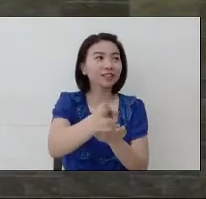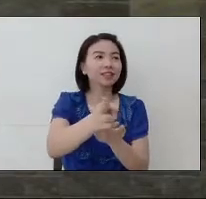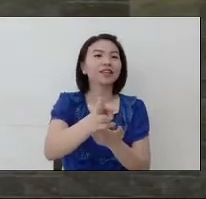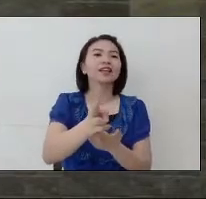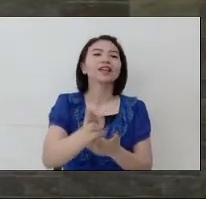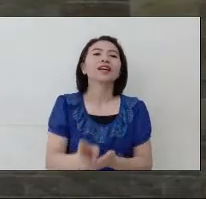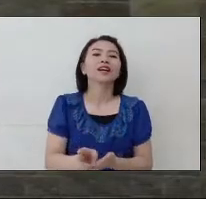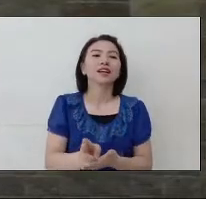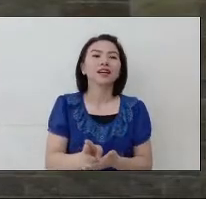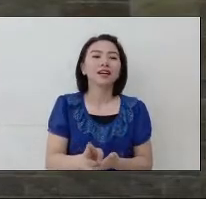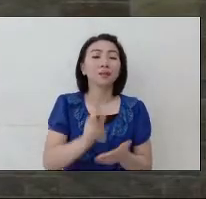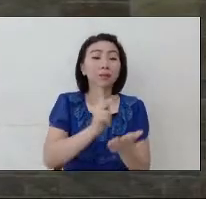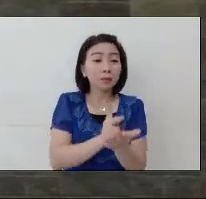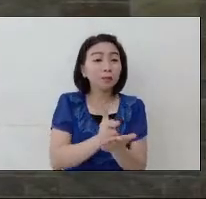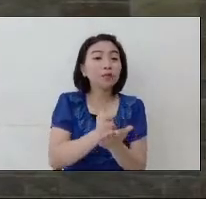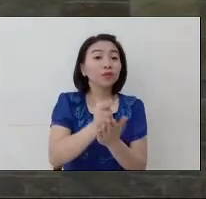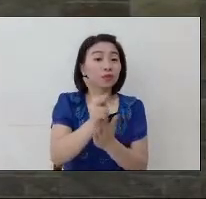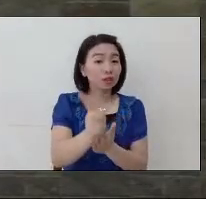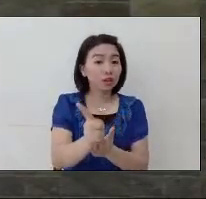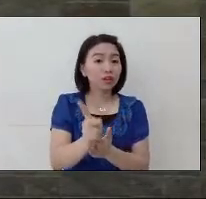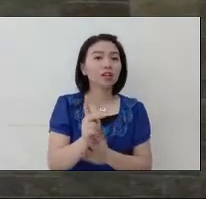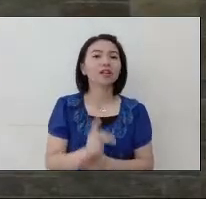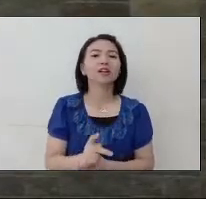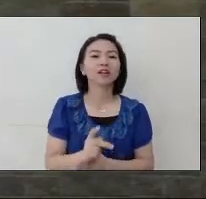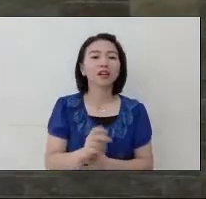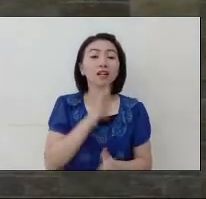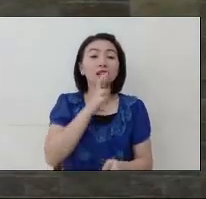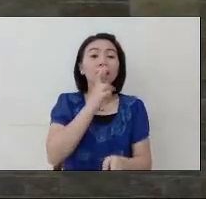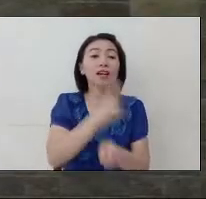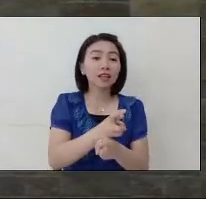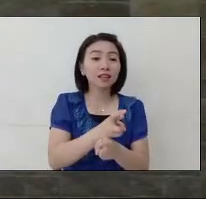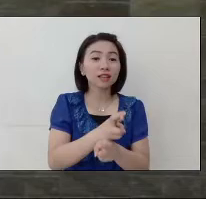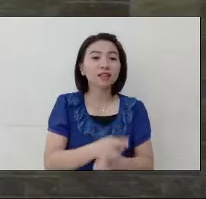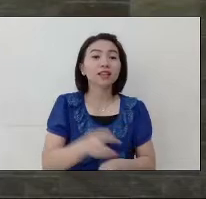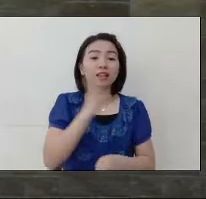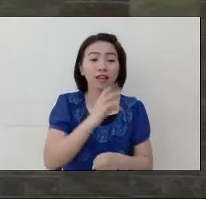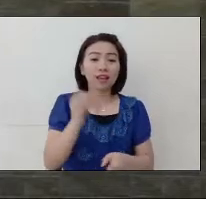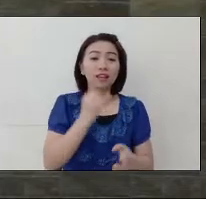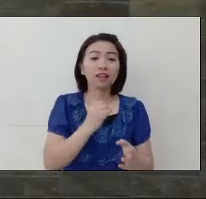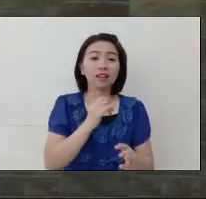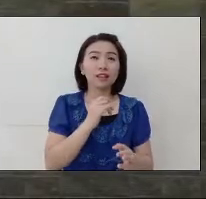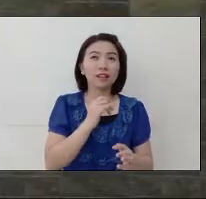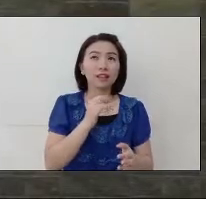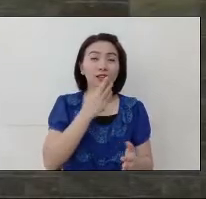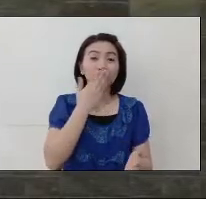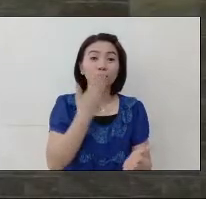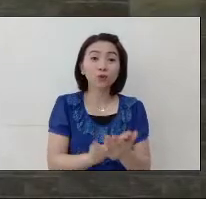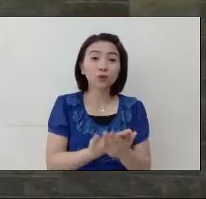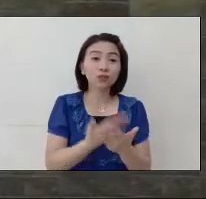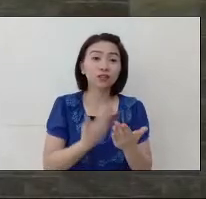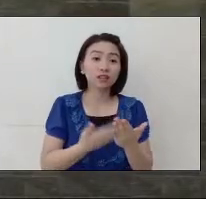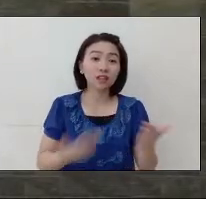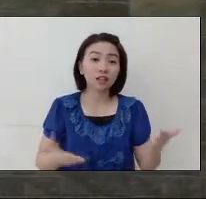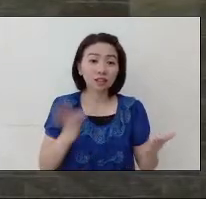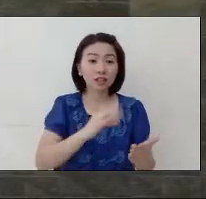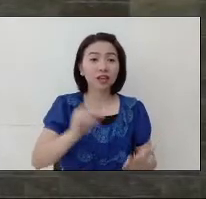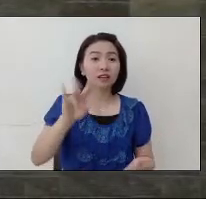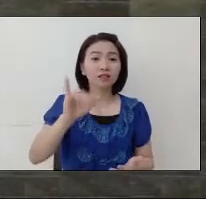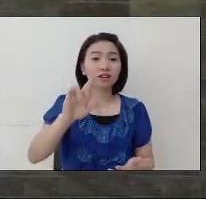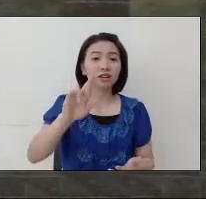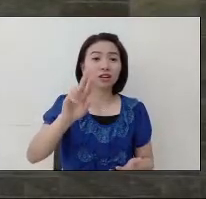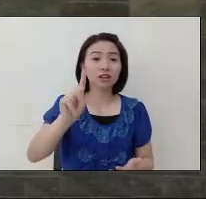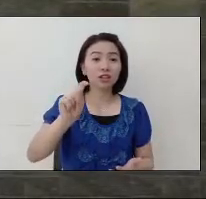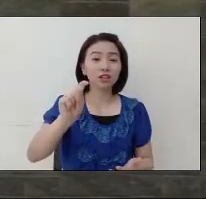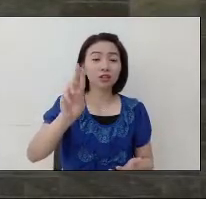and things pure, and good report, and of virtue. Yun po